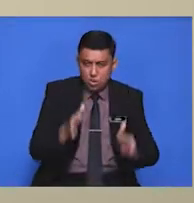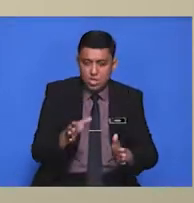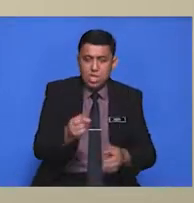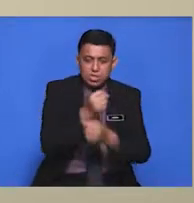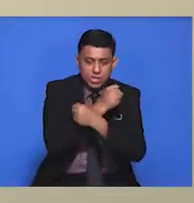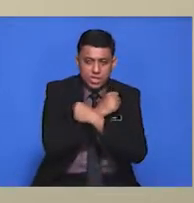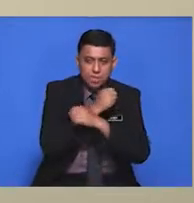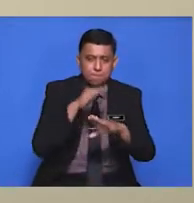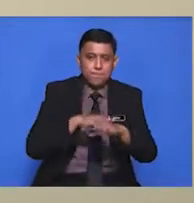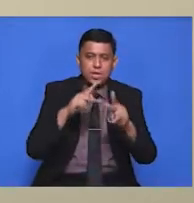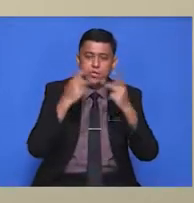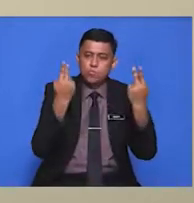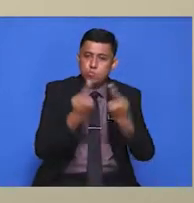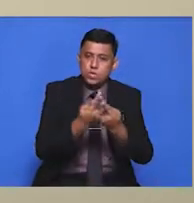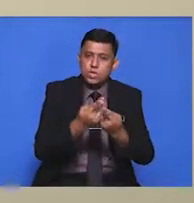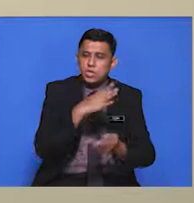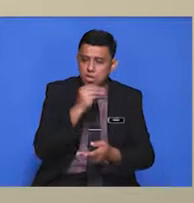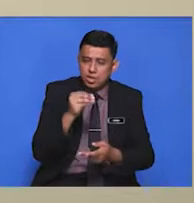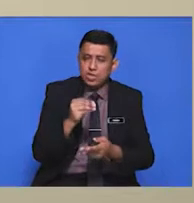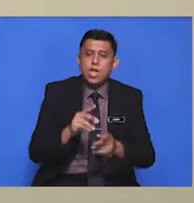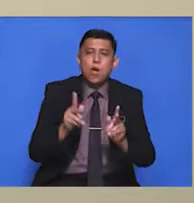akan keluarga dan ahli sukunya.